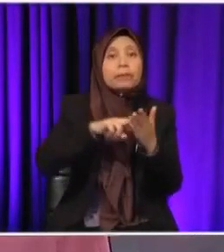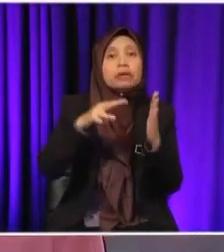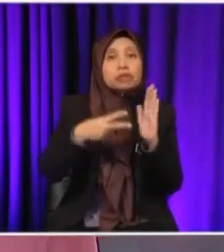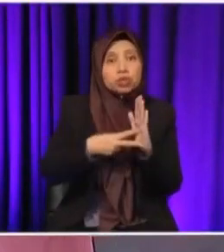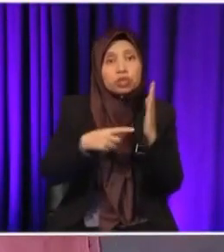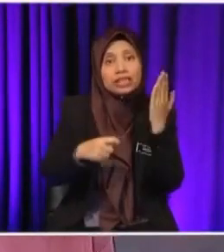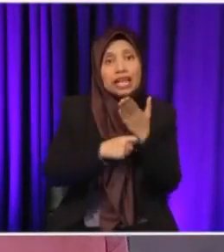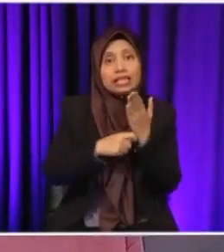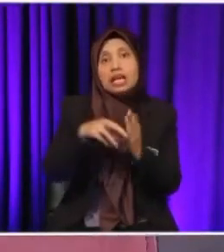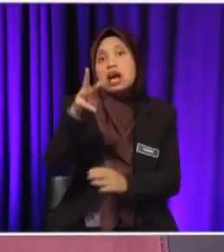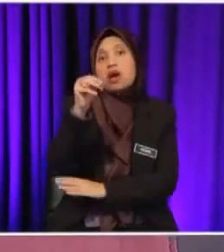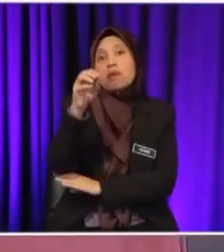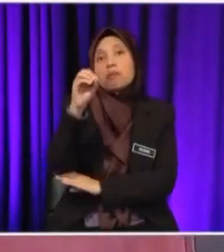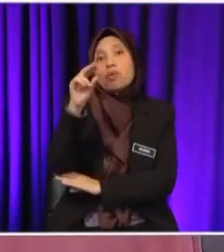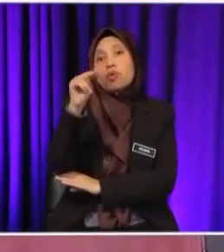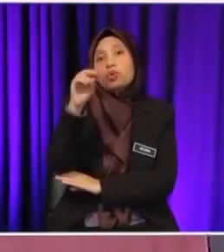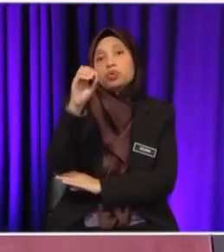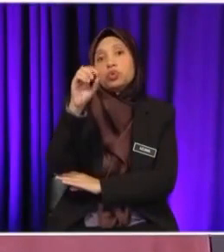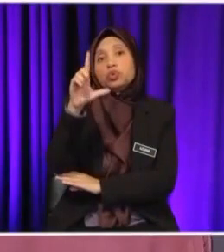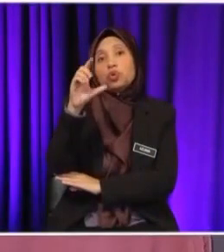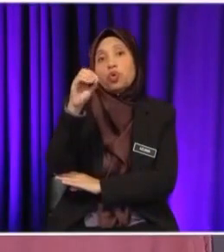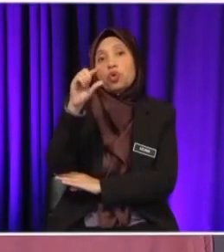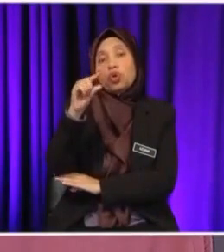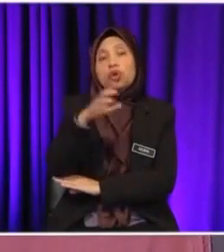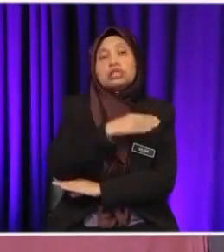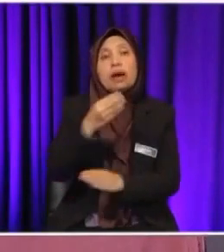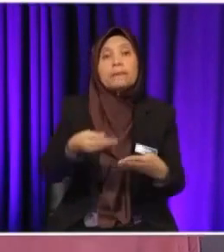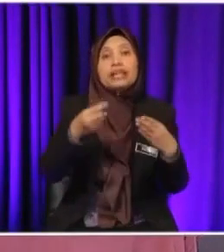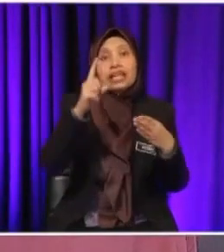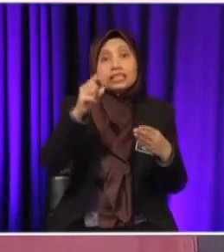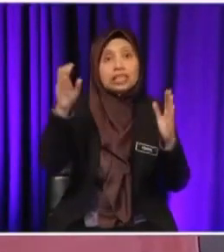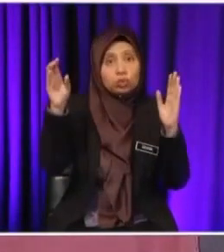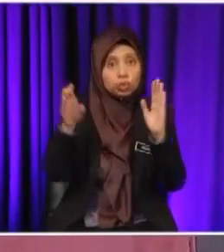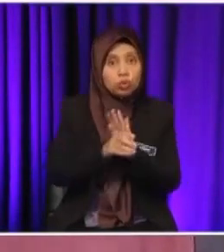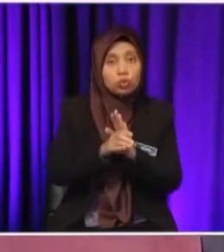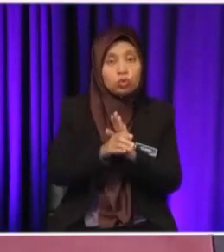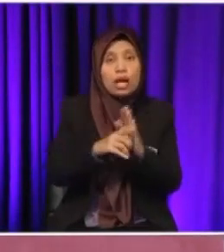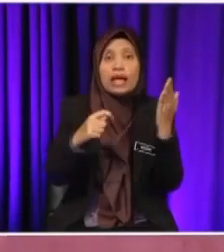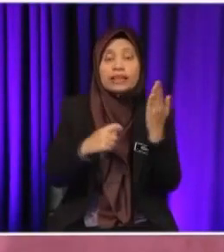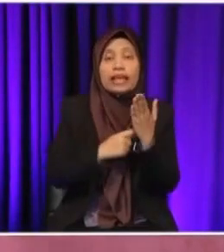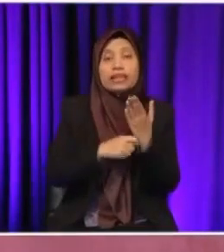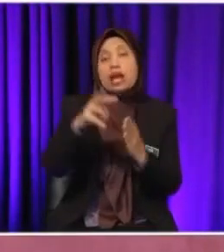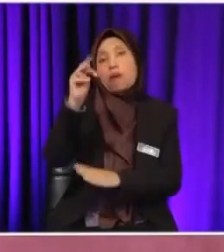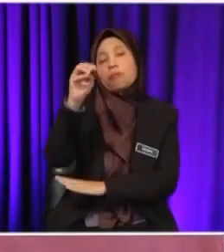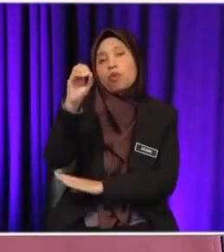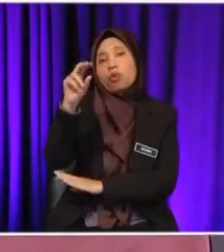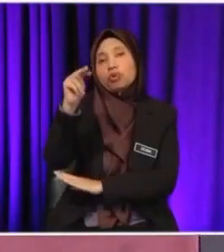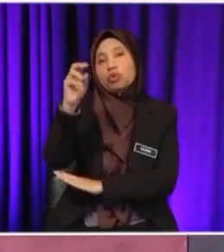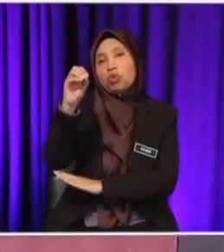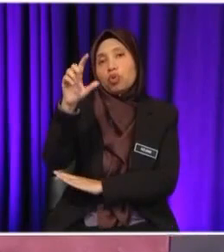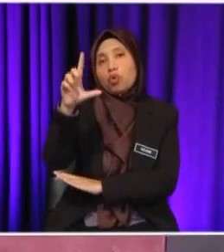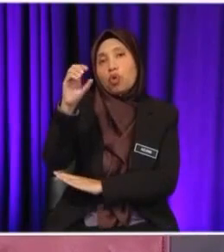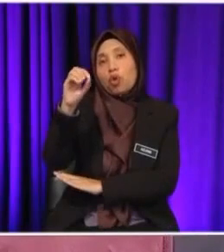monolog? Kemudian berikan satu contoh teknik monolog yang terdapat dalam petikan tersebut.